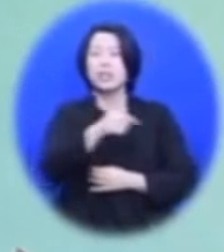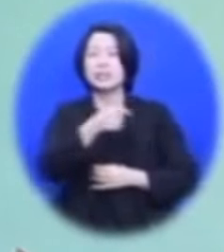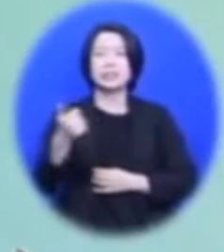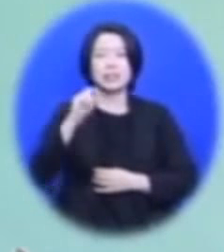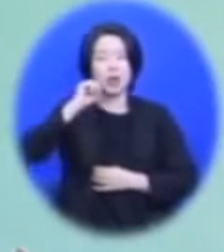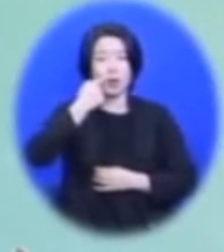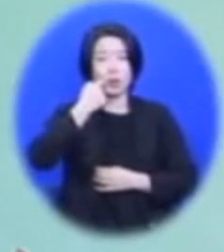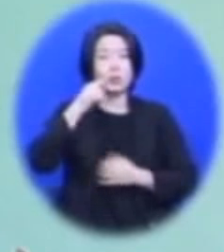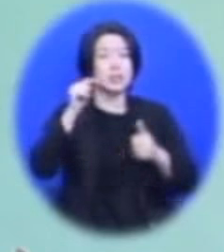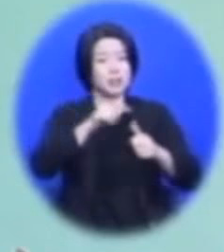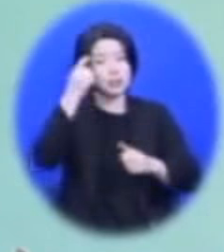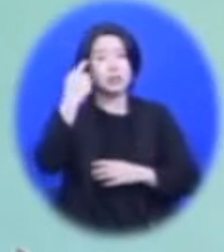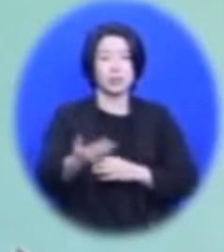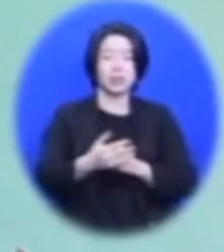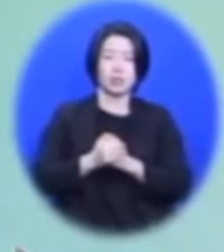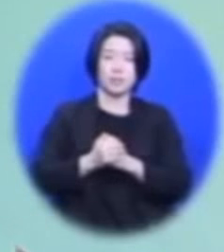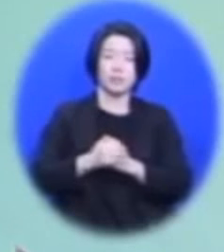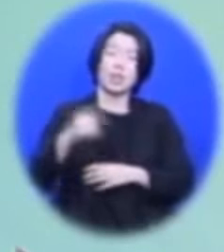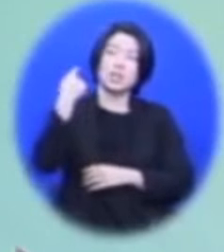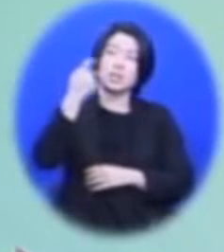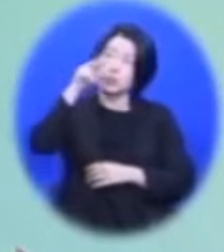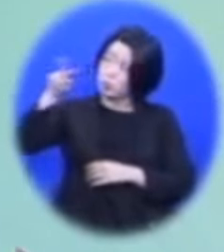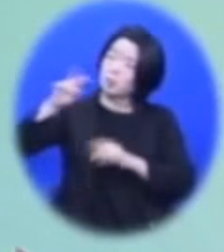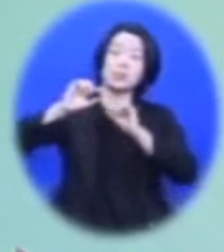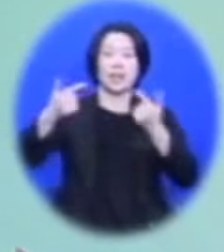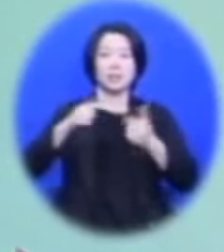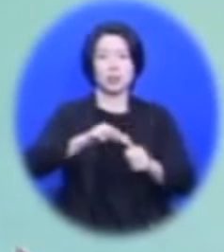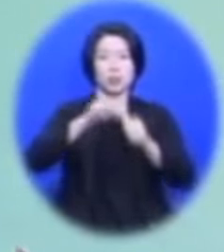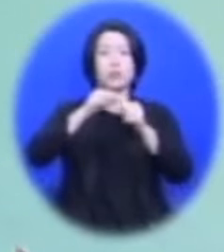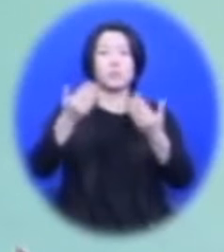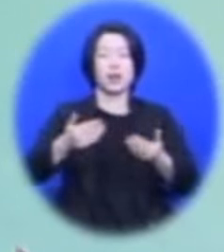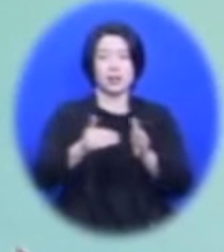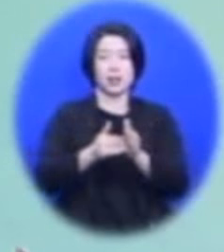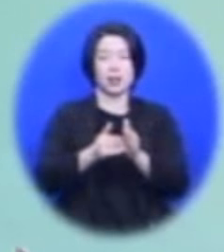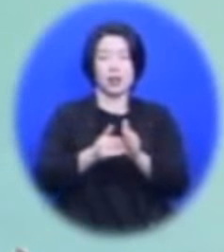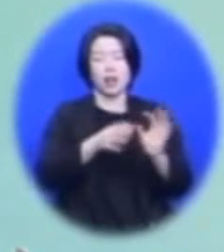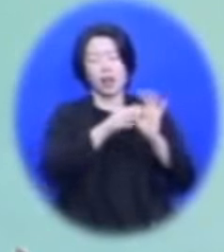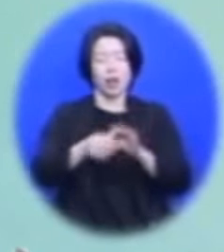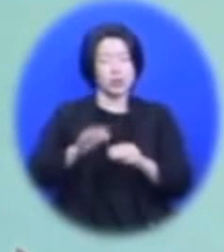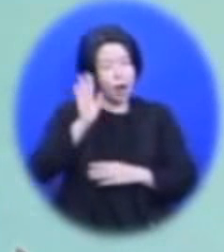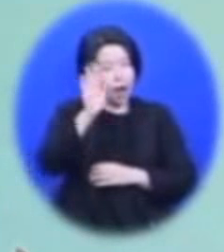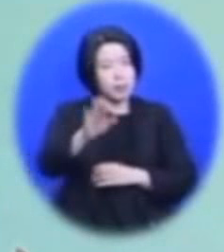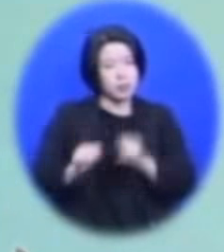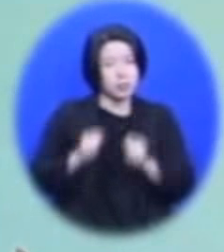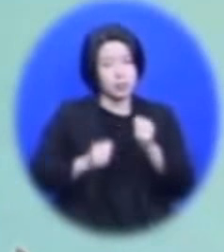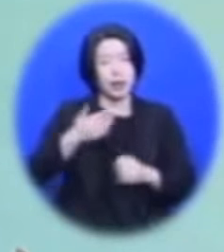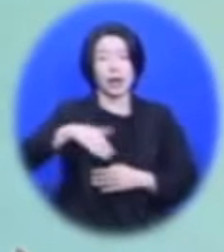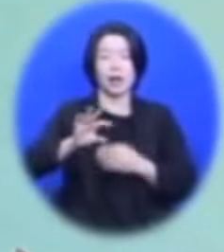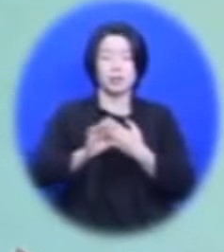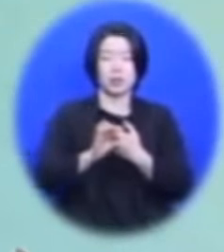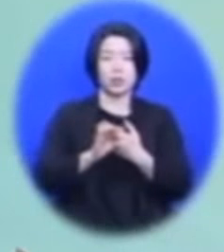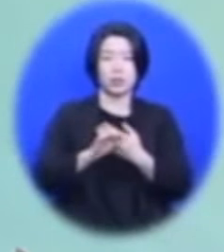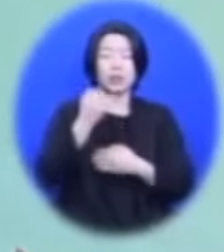어려운 계명입니까? 아, 뒤만 안 돌아보면 구원 받는다면 계속 앞으로만 달려가면.